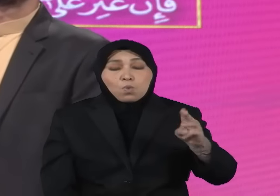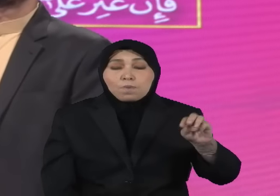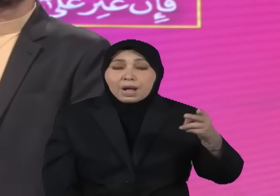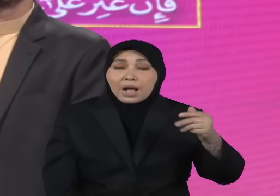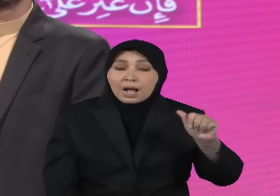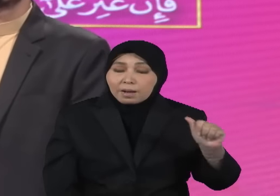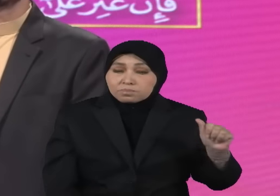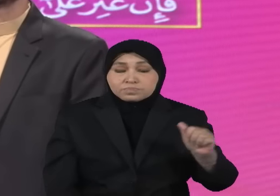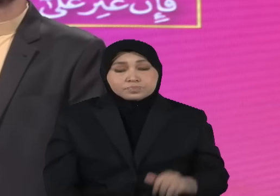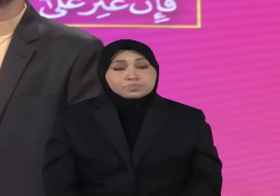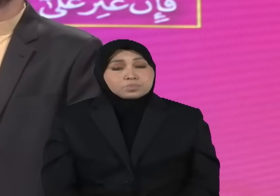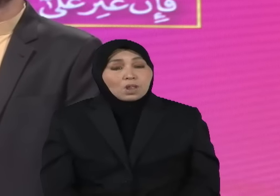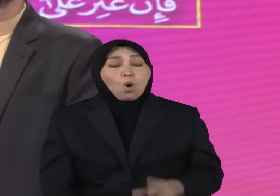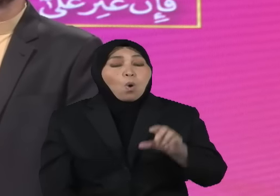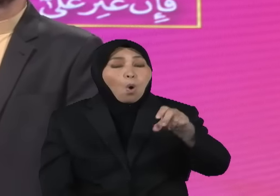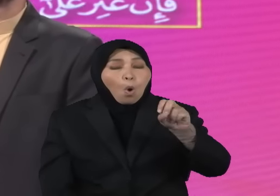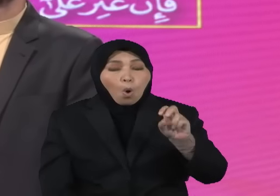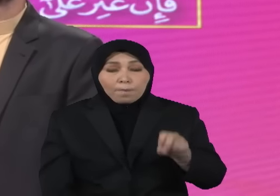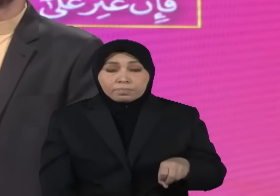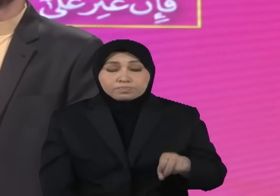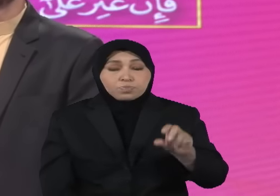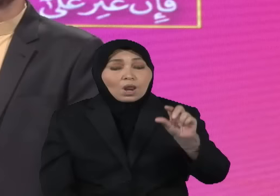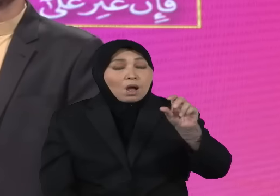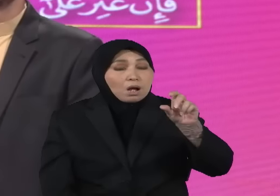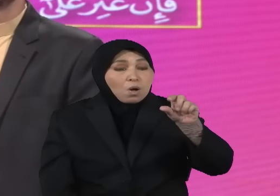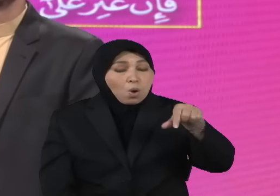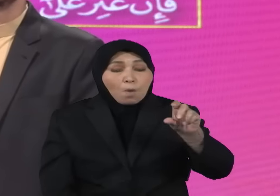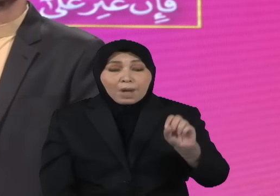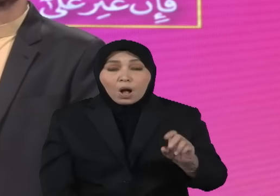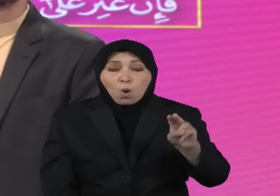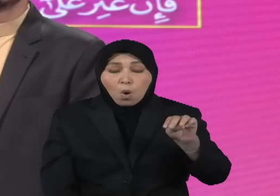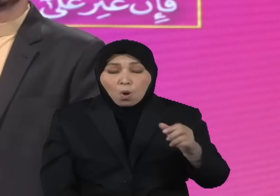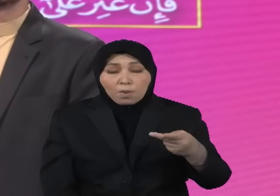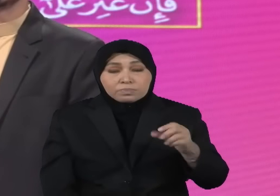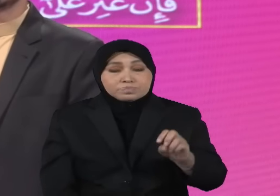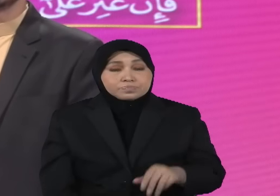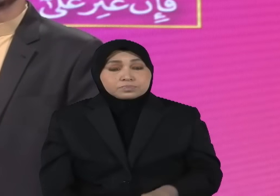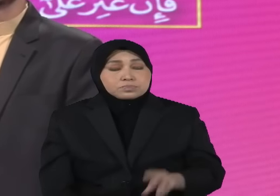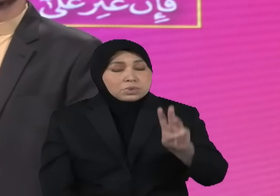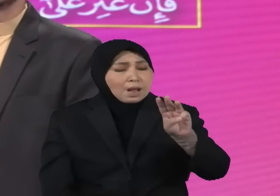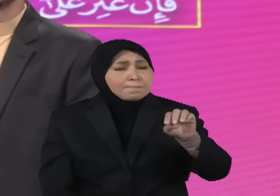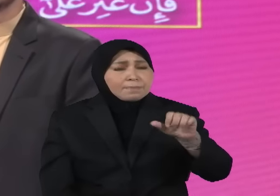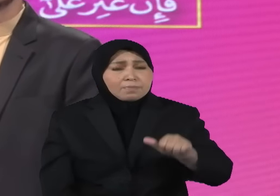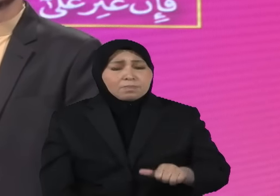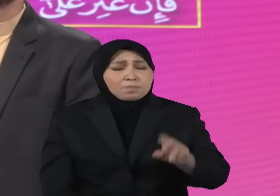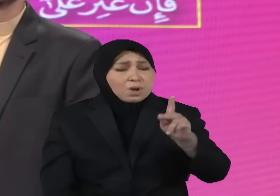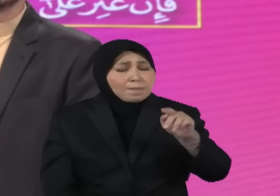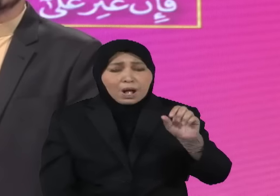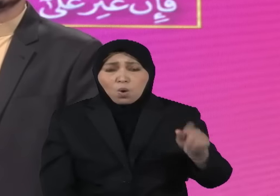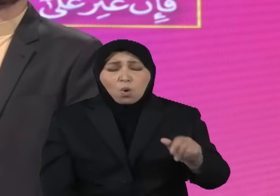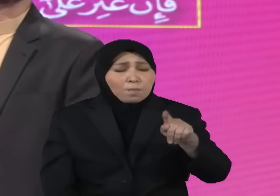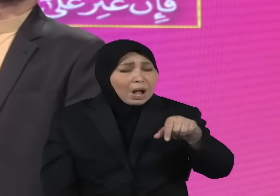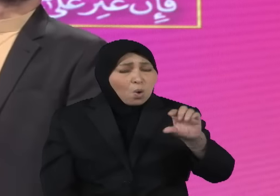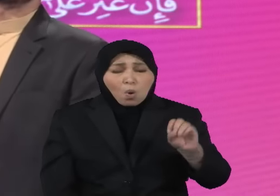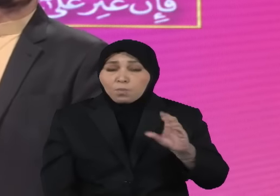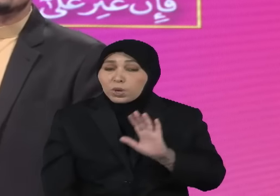مقامهما disebut qa maqa maqa jangan maqo bukan maqo tak ada maqo tak